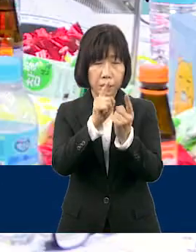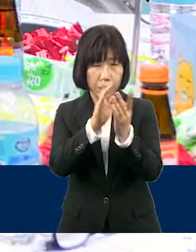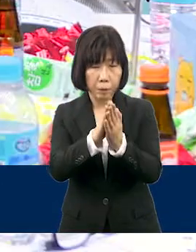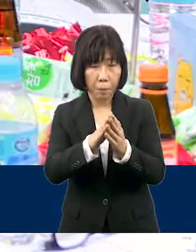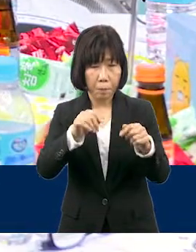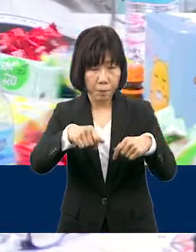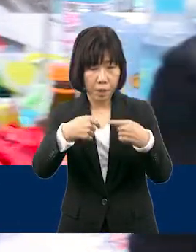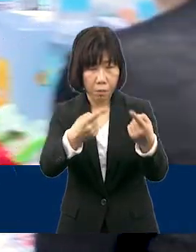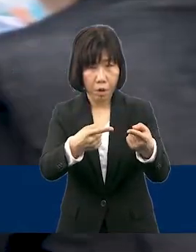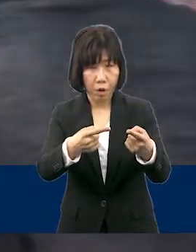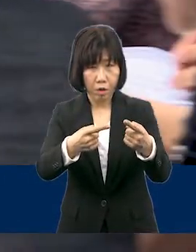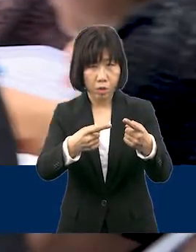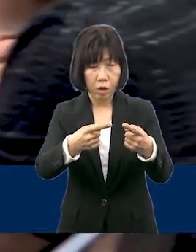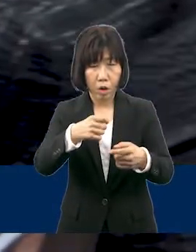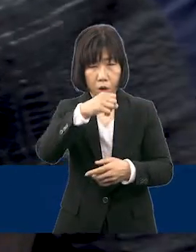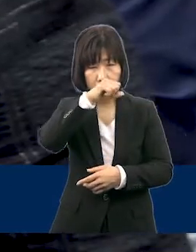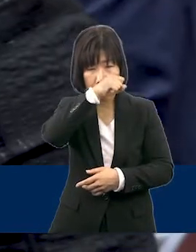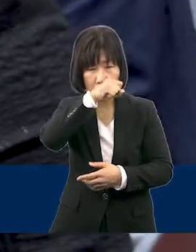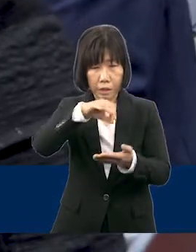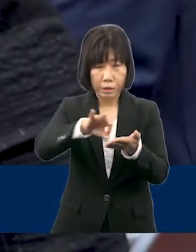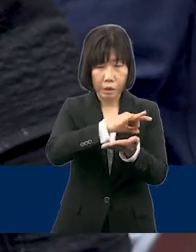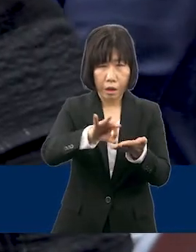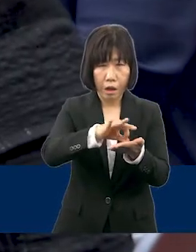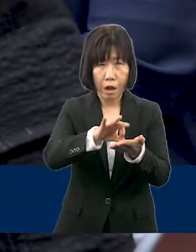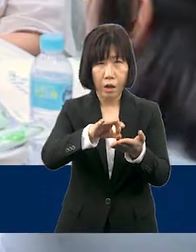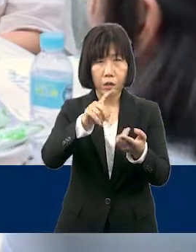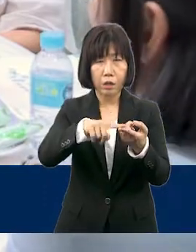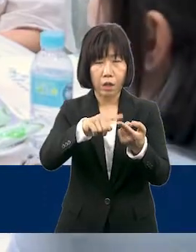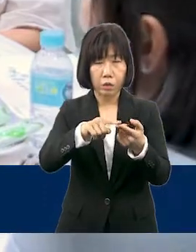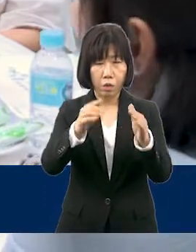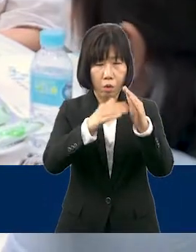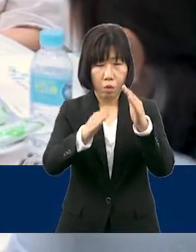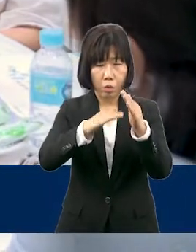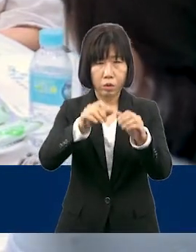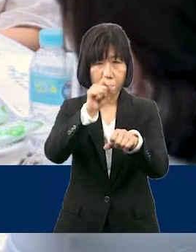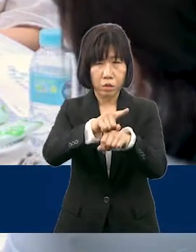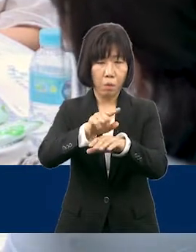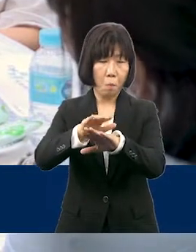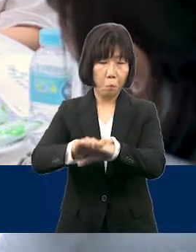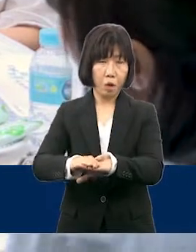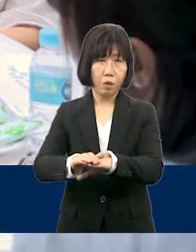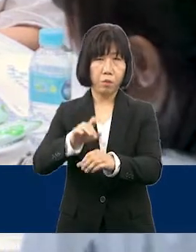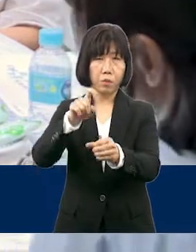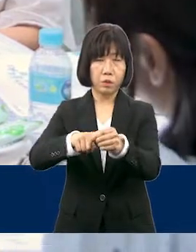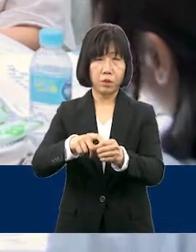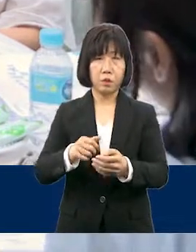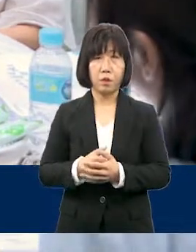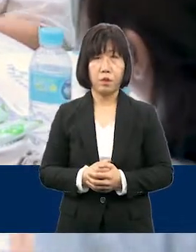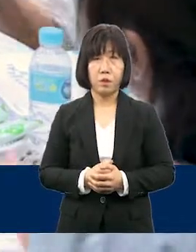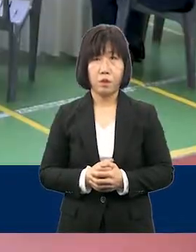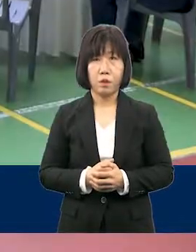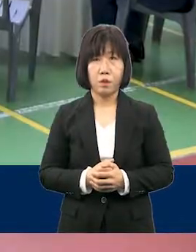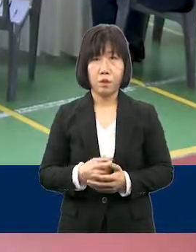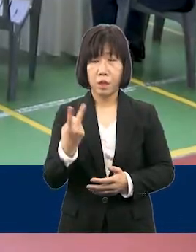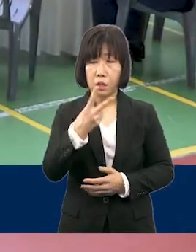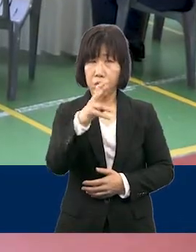참여함으로써 구 재정 운영의 투명성과 재원 배분의 공정성을 제고하기 위한 제도입니다